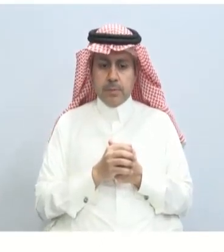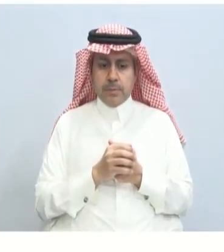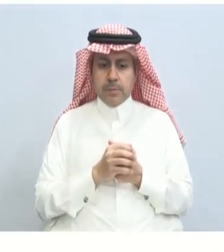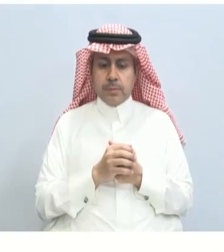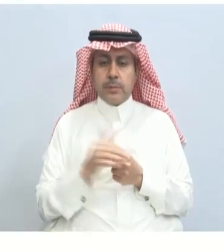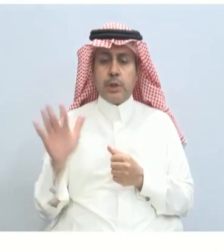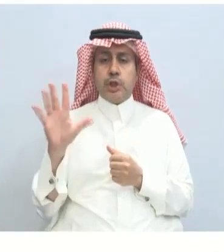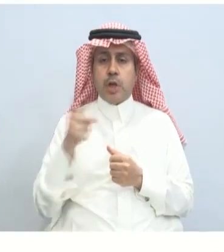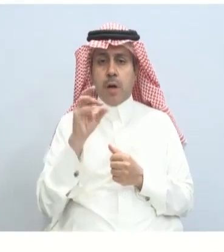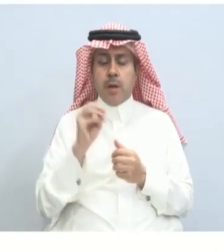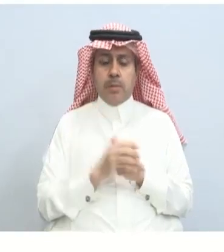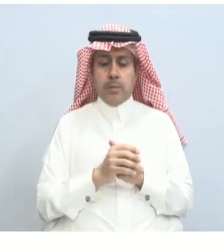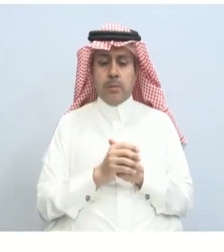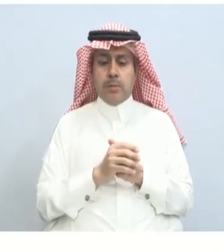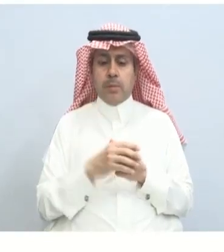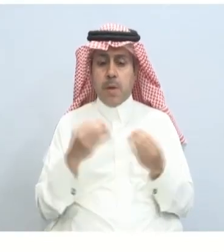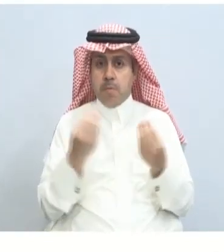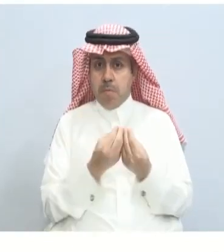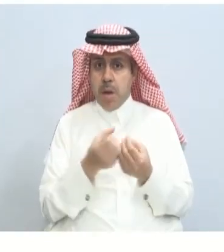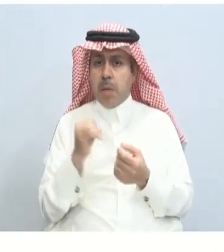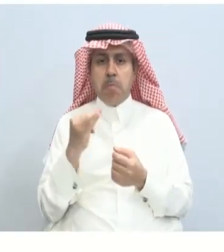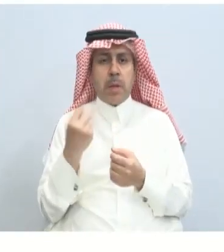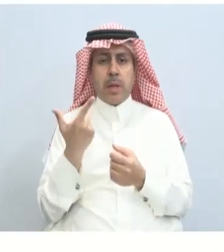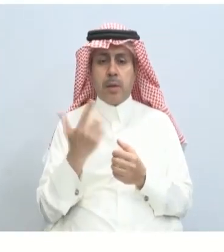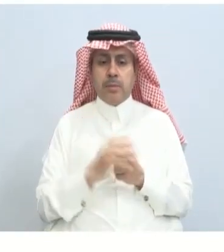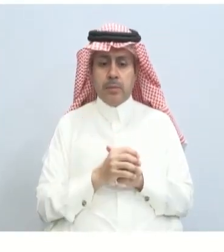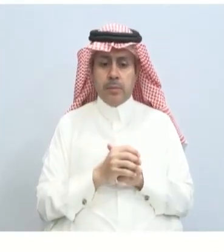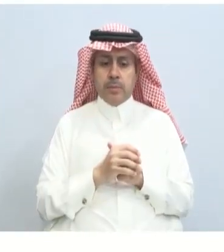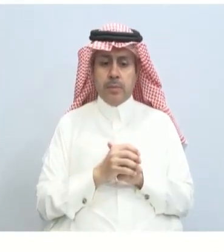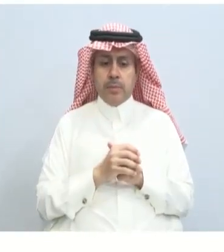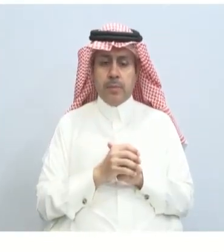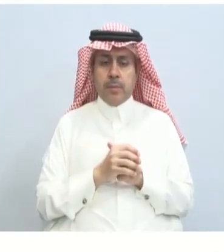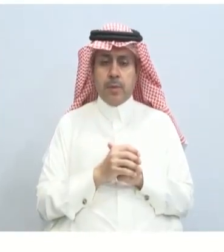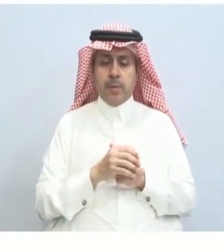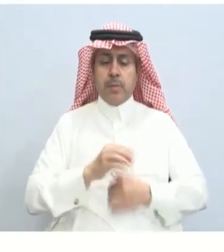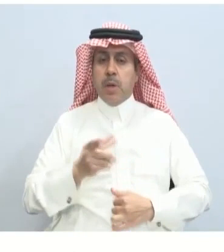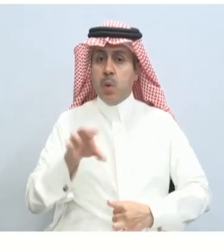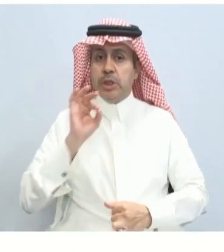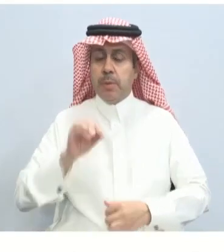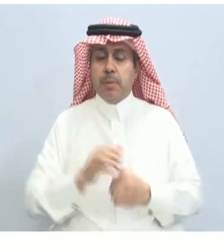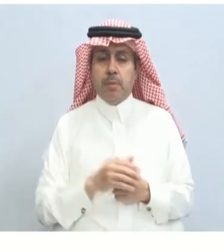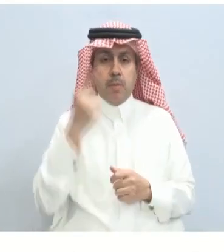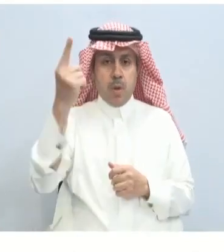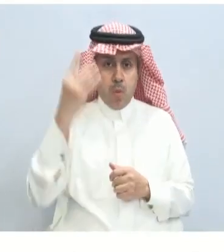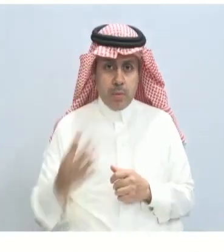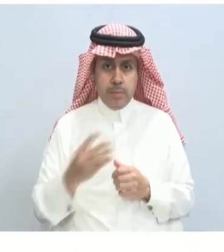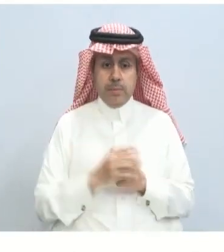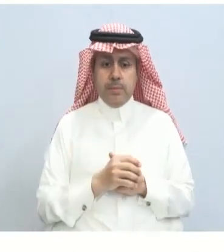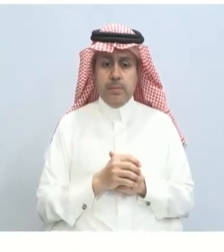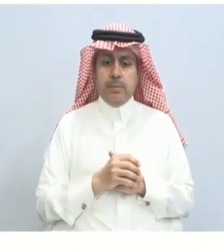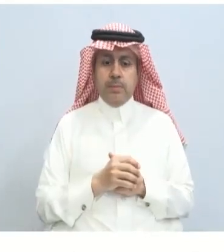اشاره ويتكون من مقدار بالنسبه للاشاره اجيبها من وين اجيبها من الربع اوجدها